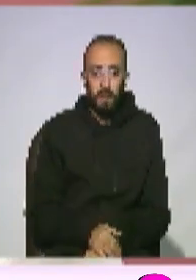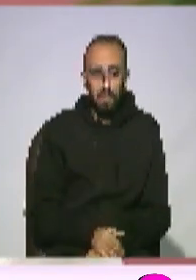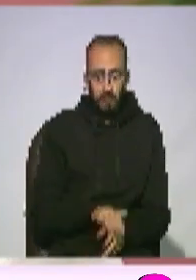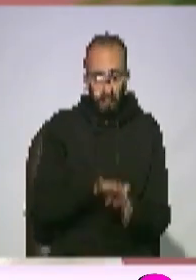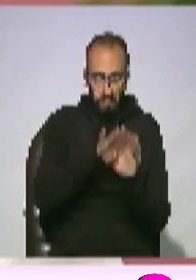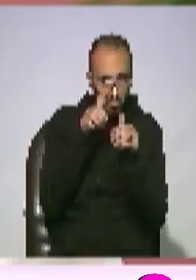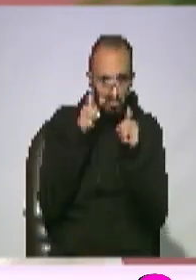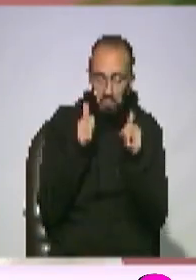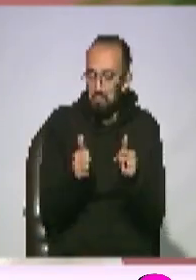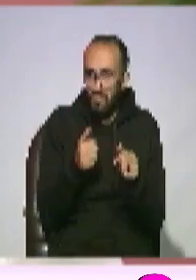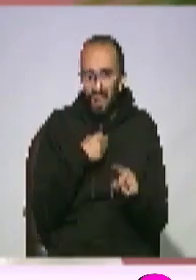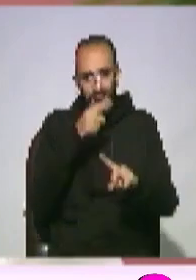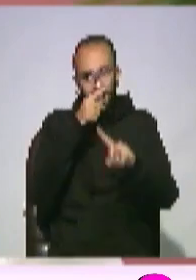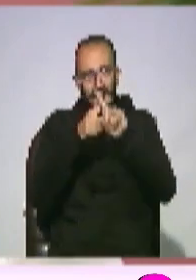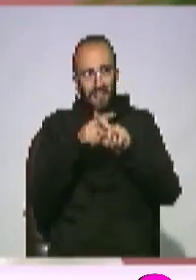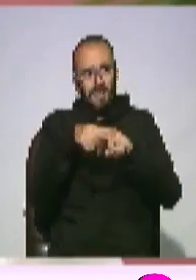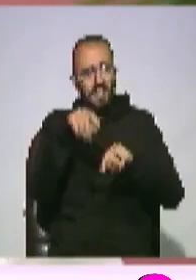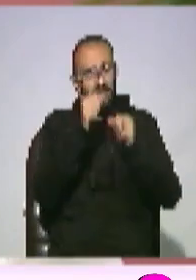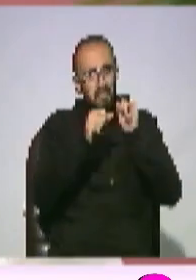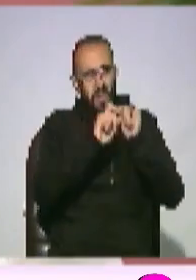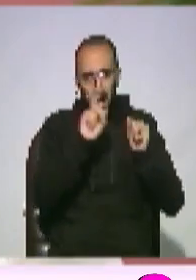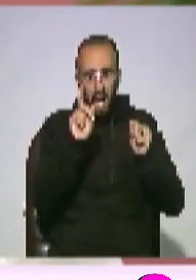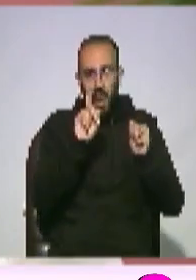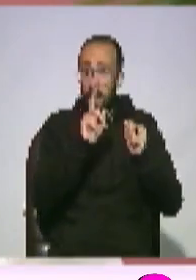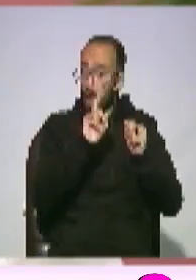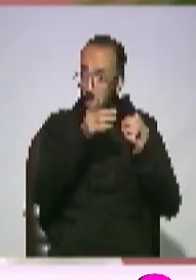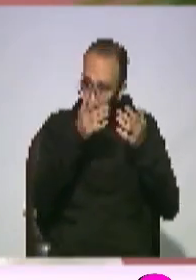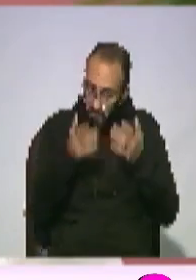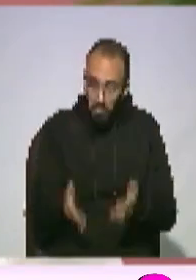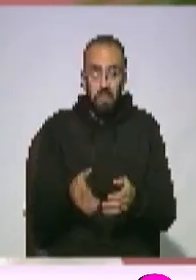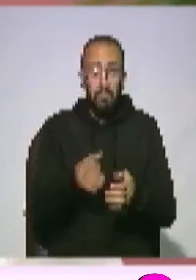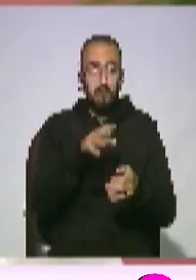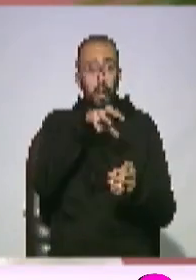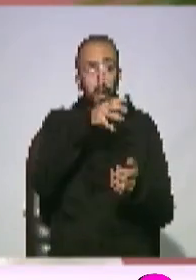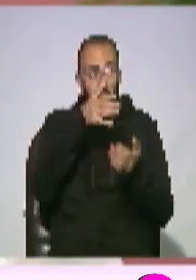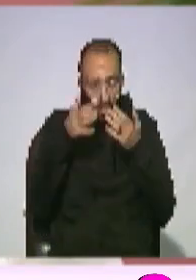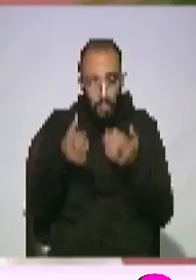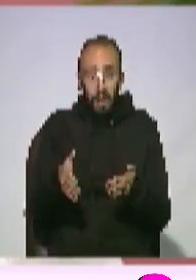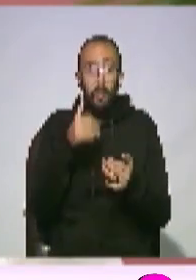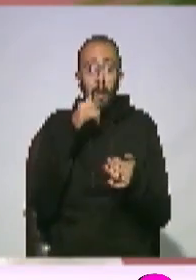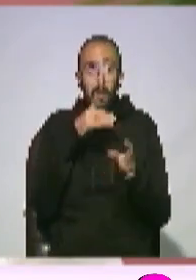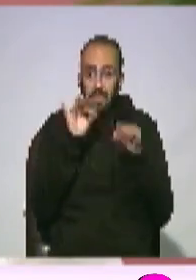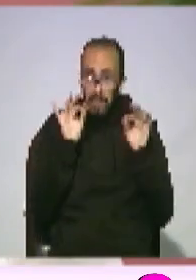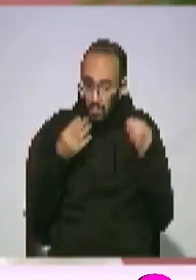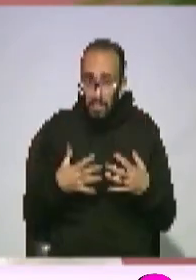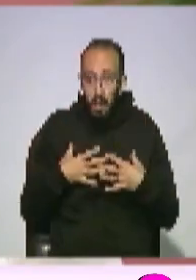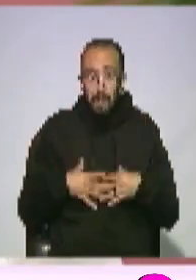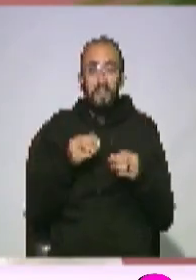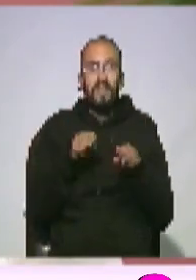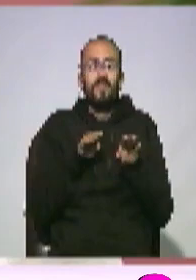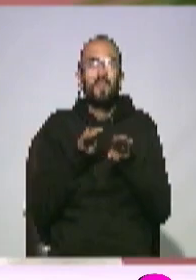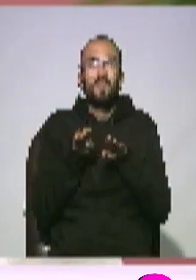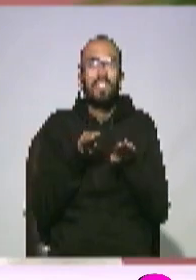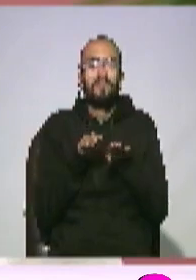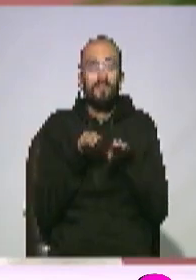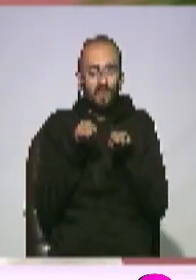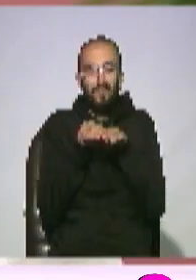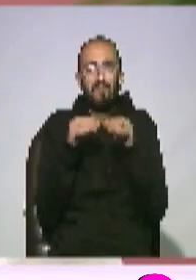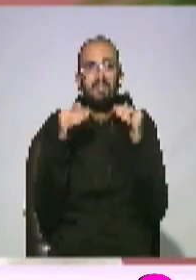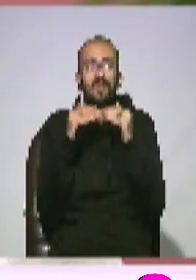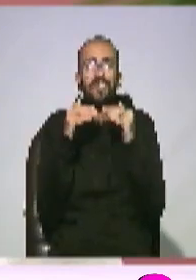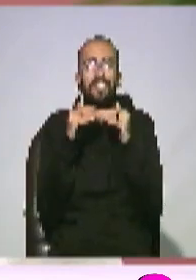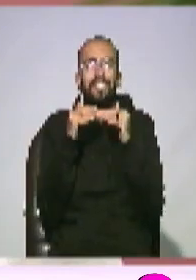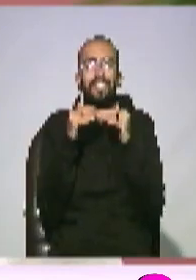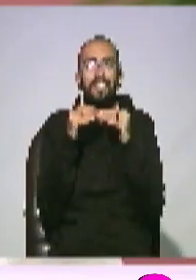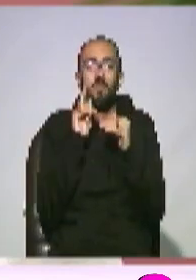أنكرها. أنا لا بقول للناس لا لا لا مش لازم، أنا ضد الفكرة دي، ولكن في نفس الوقت بالتوازي معاها يجب